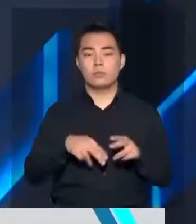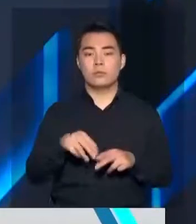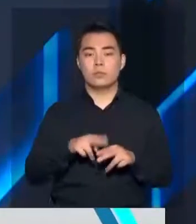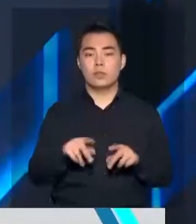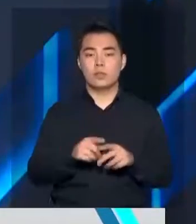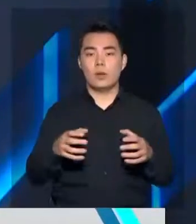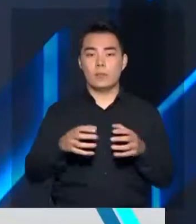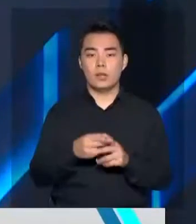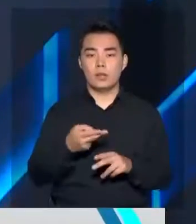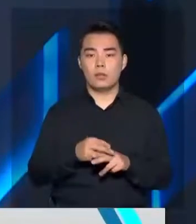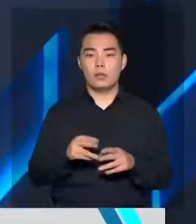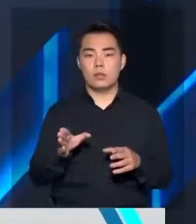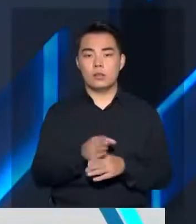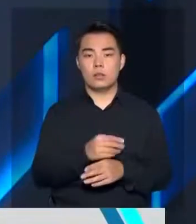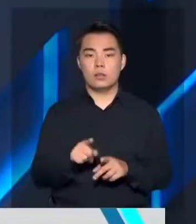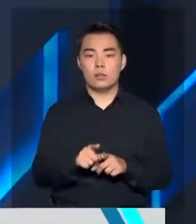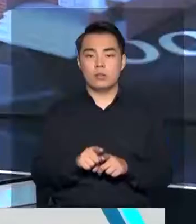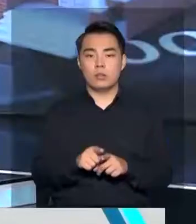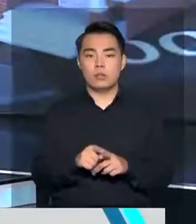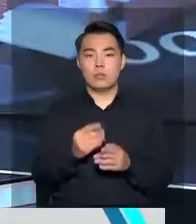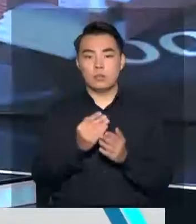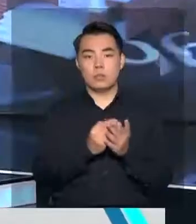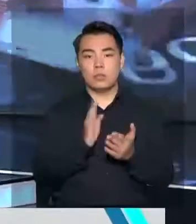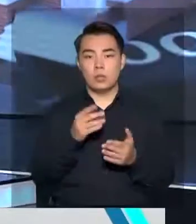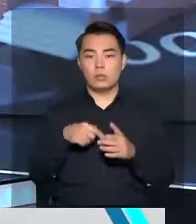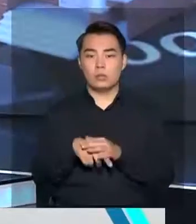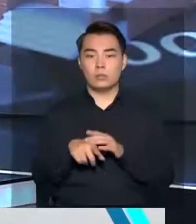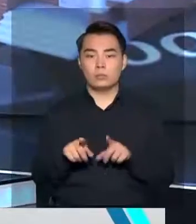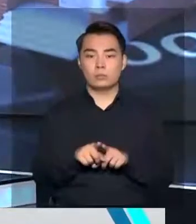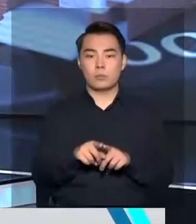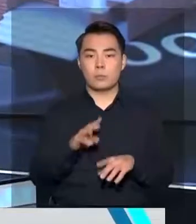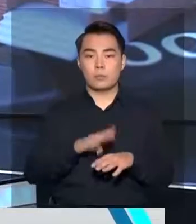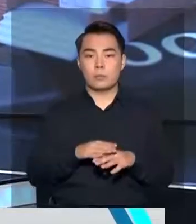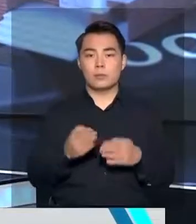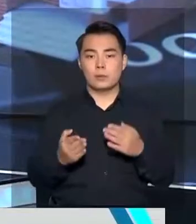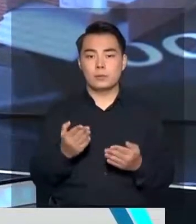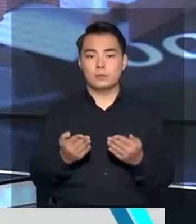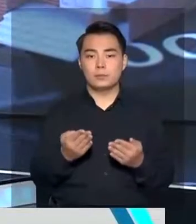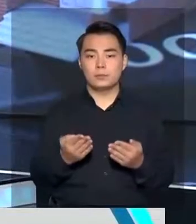компанияларын ынталандыру бойынша бізде оған да тетік қарастырылған. Яғни олар егер банктан